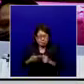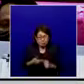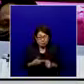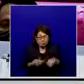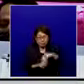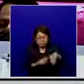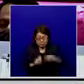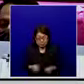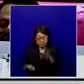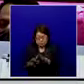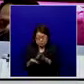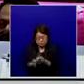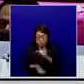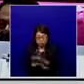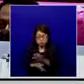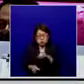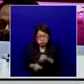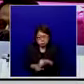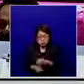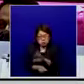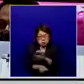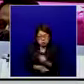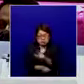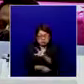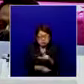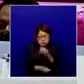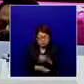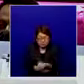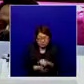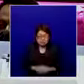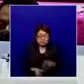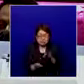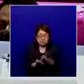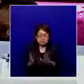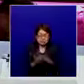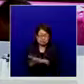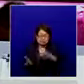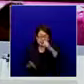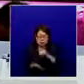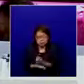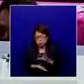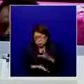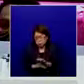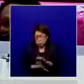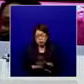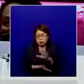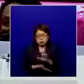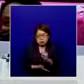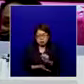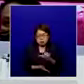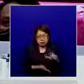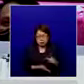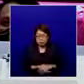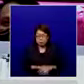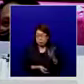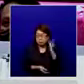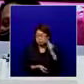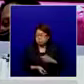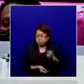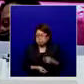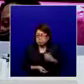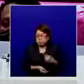ในแบงก์ชาติอ่ะโอ้โหธนาคารแห่งประเทศไทยอัดฉีดเงิน500แสนล้านฟังแล้วโอ้โหดีใจซอฟ